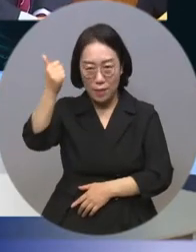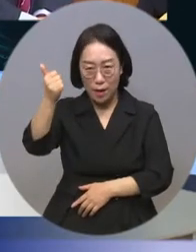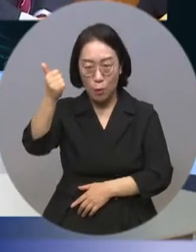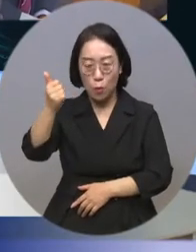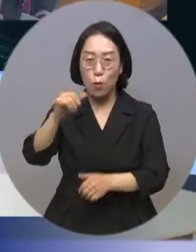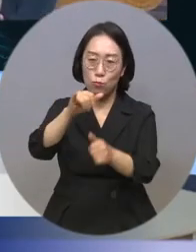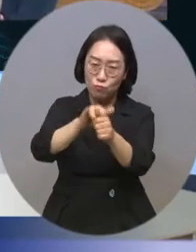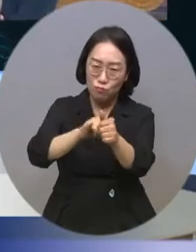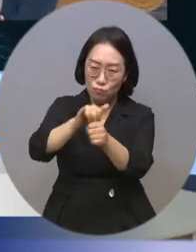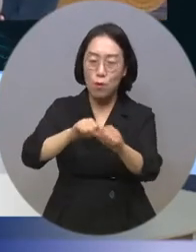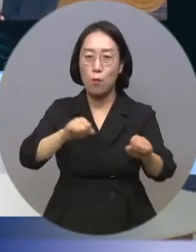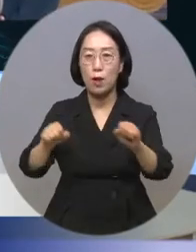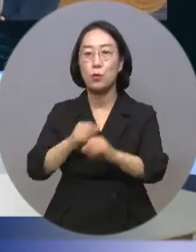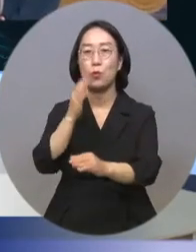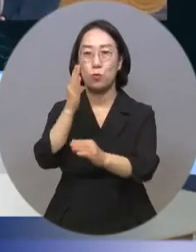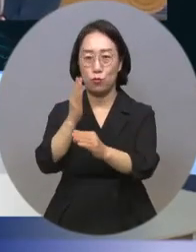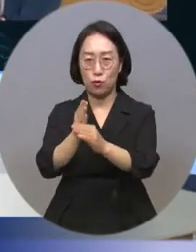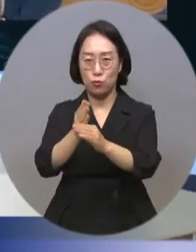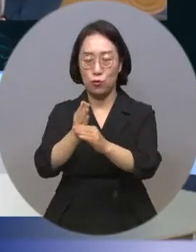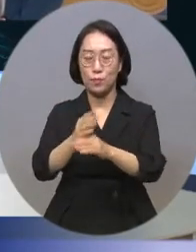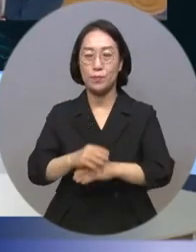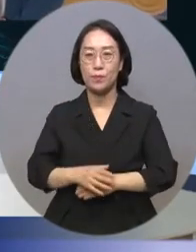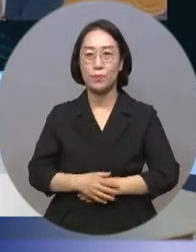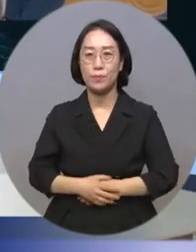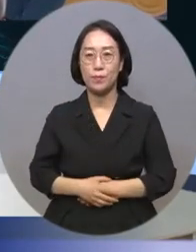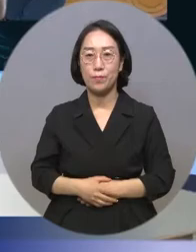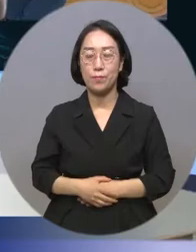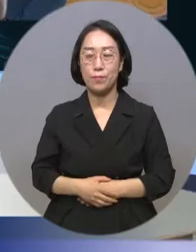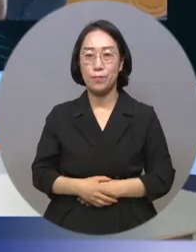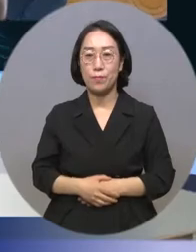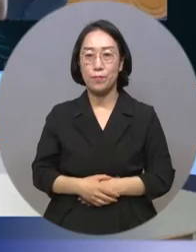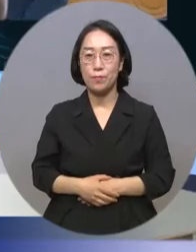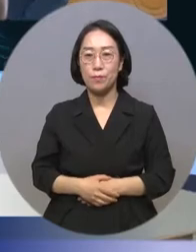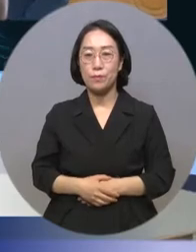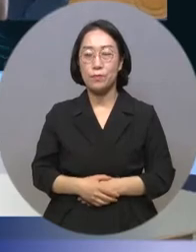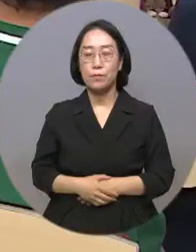우리 곁에 다가왔습니다. 박성용 기자가 만나봤습니다.